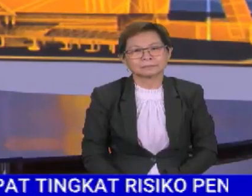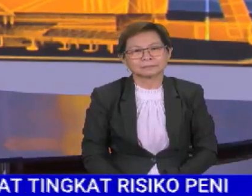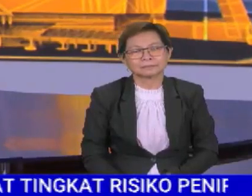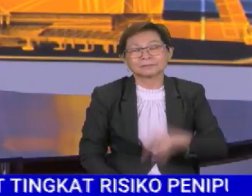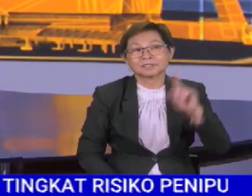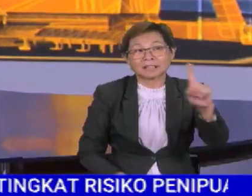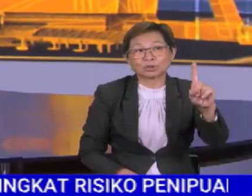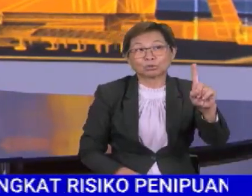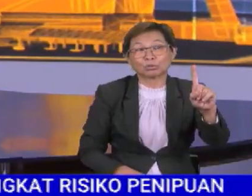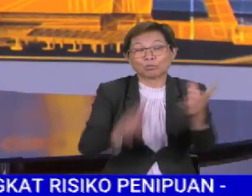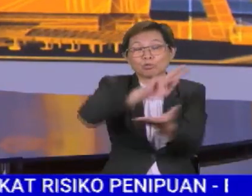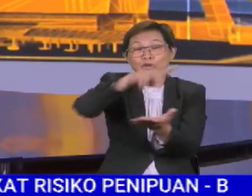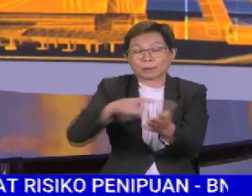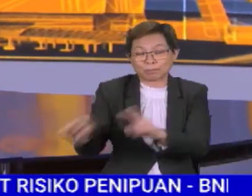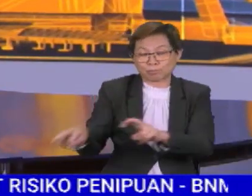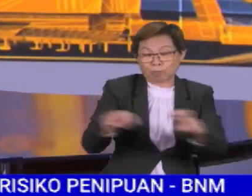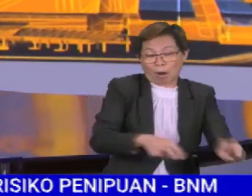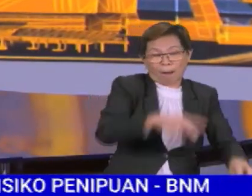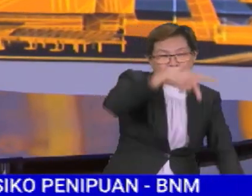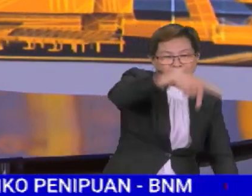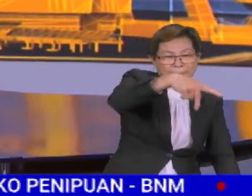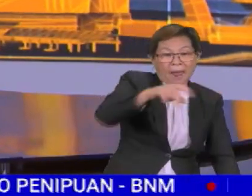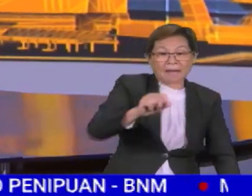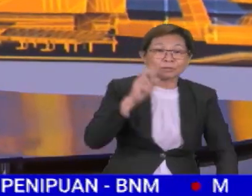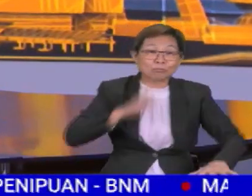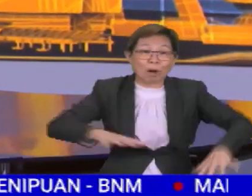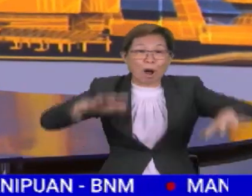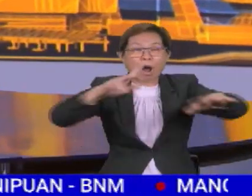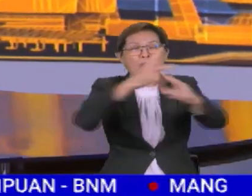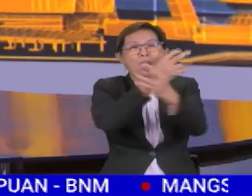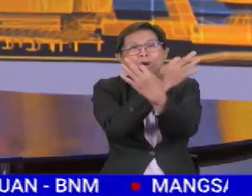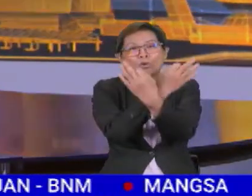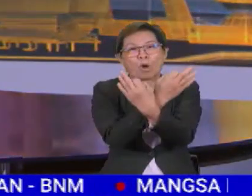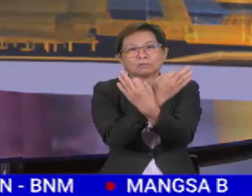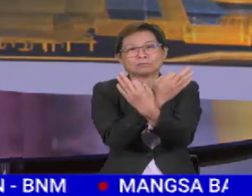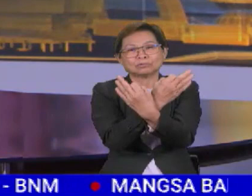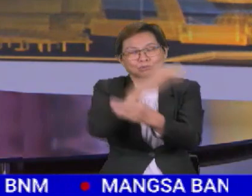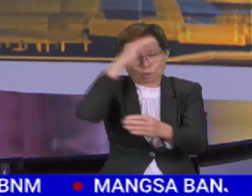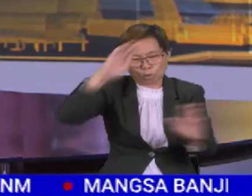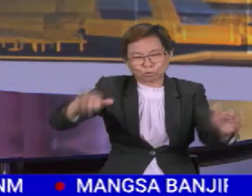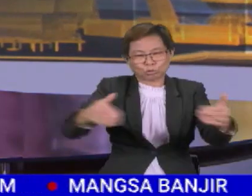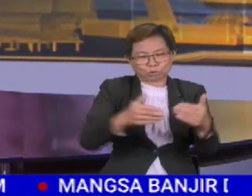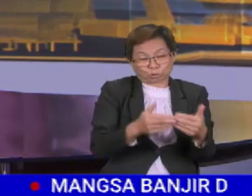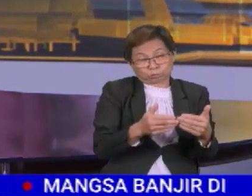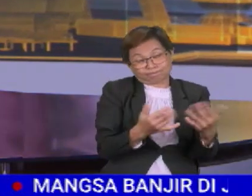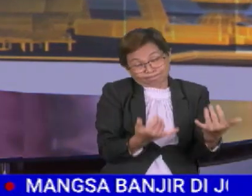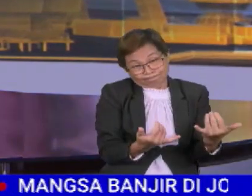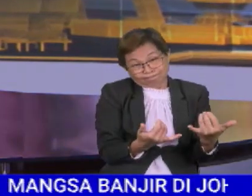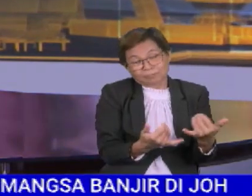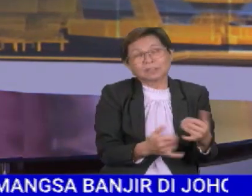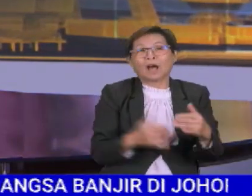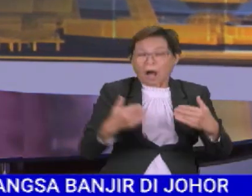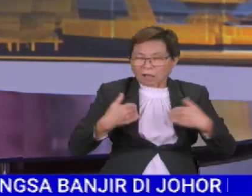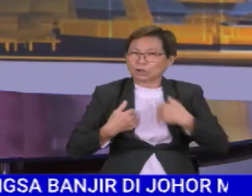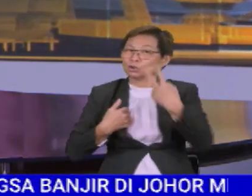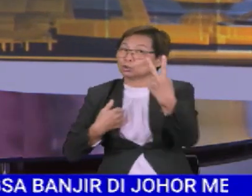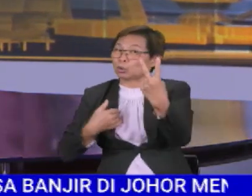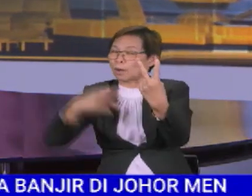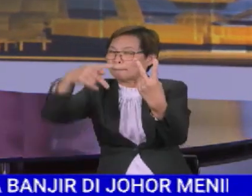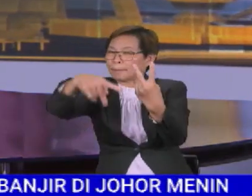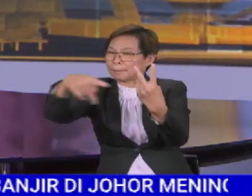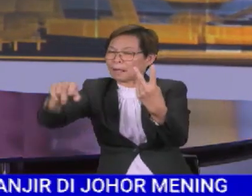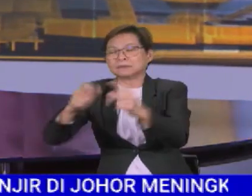satu pusat pemindahan sementara PPS banjir di kluang Joho ditutup petang ini sekaligus menjadikan hanya tinggal dua